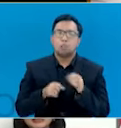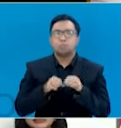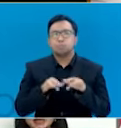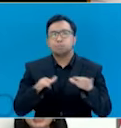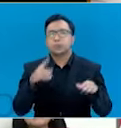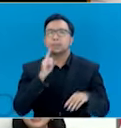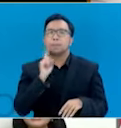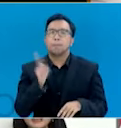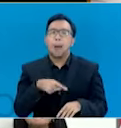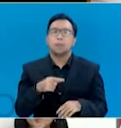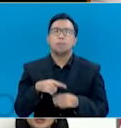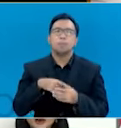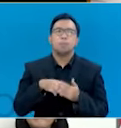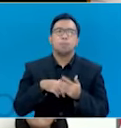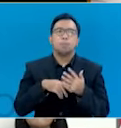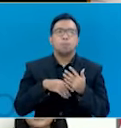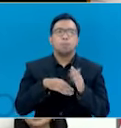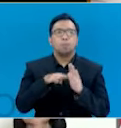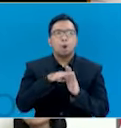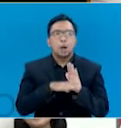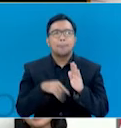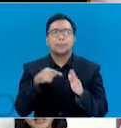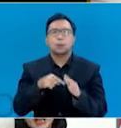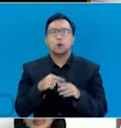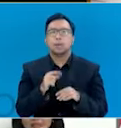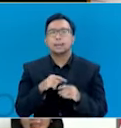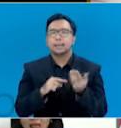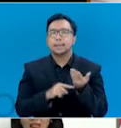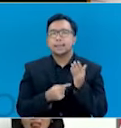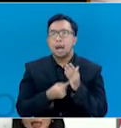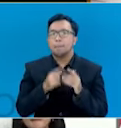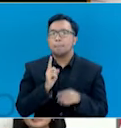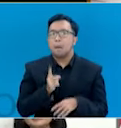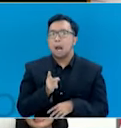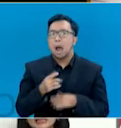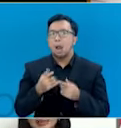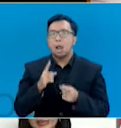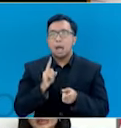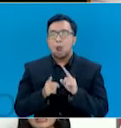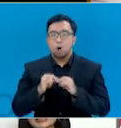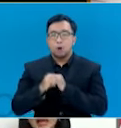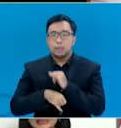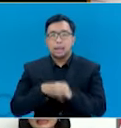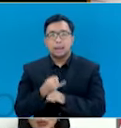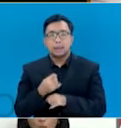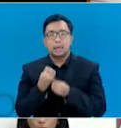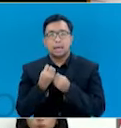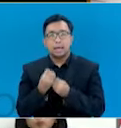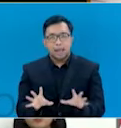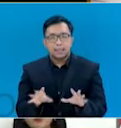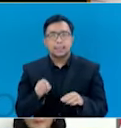yang sebenarnya berbau digital. Padahal Pak, dengan internet gratis dan coverage-nya bagus, ini